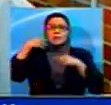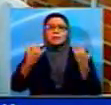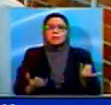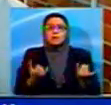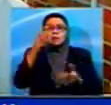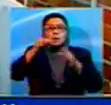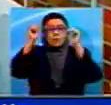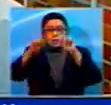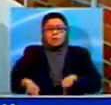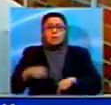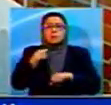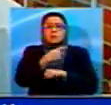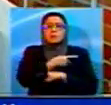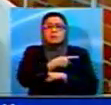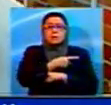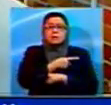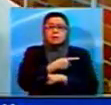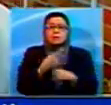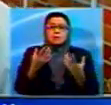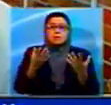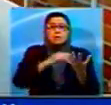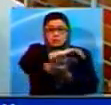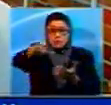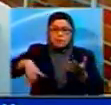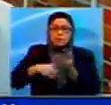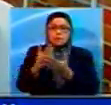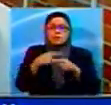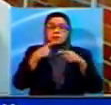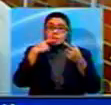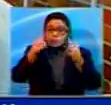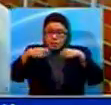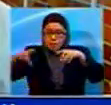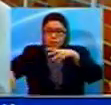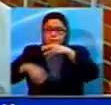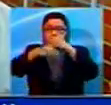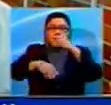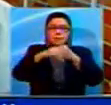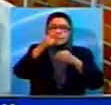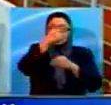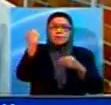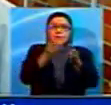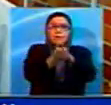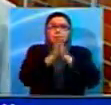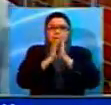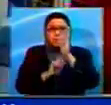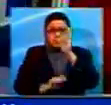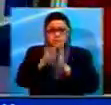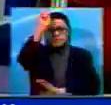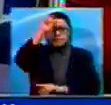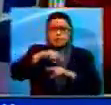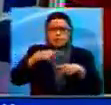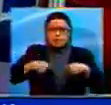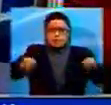boleh semuanya kita bagi ada lagi Tamban kita Cuba dapatkan lagi ruang-ruang sebab permintaan amat tinggi sekarang kerjaya yang